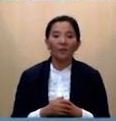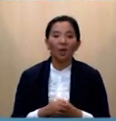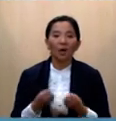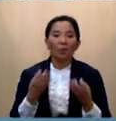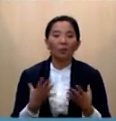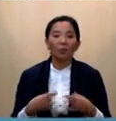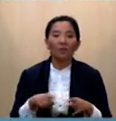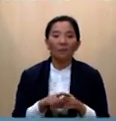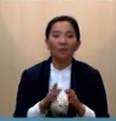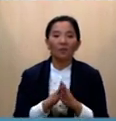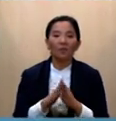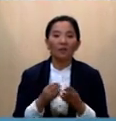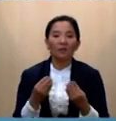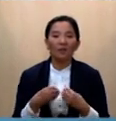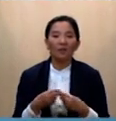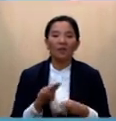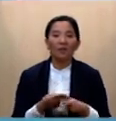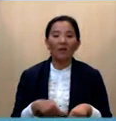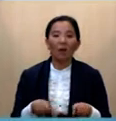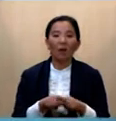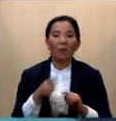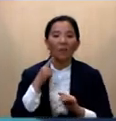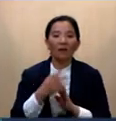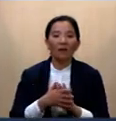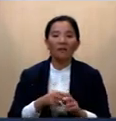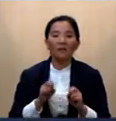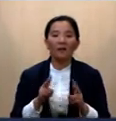просто мимо ударьте, мимо, вот мимо. Такое понятие, как